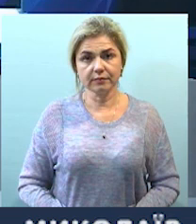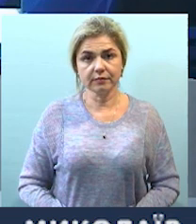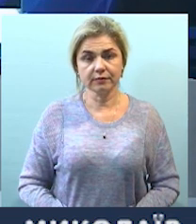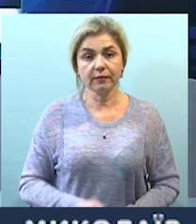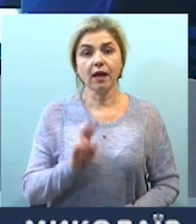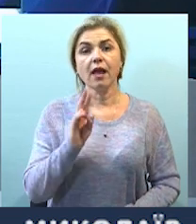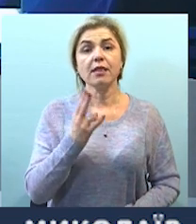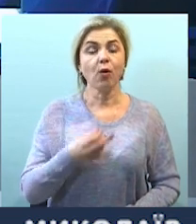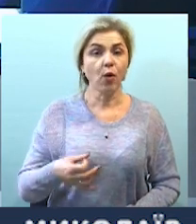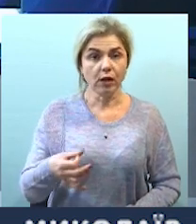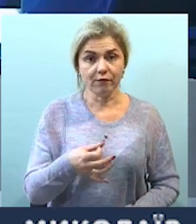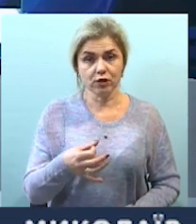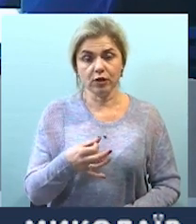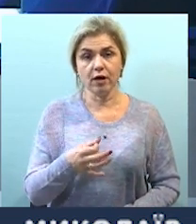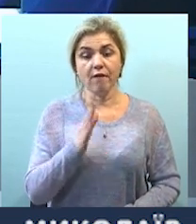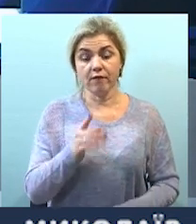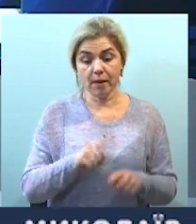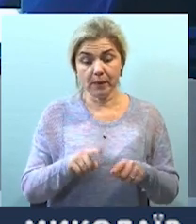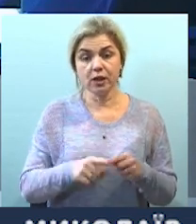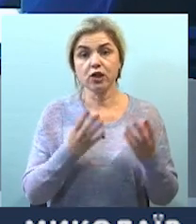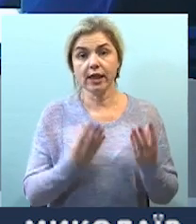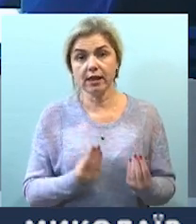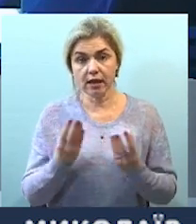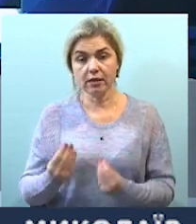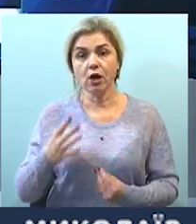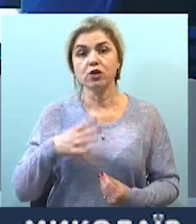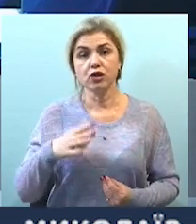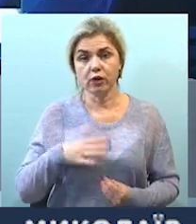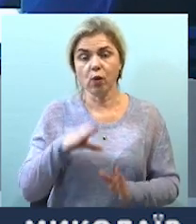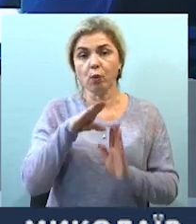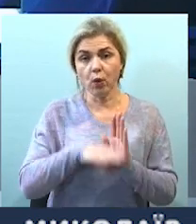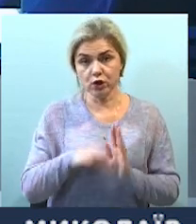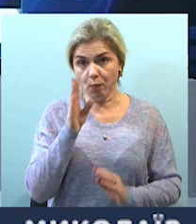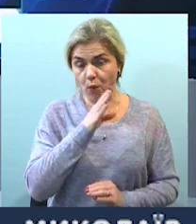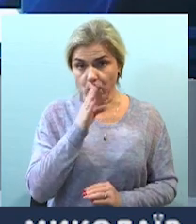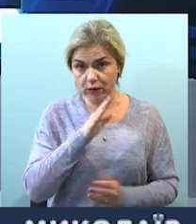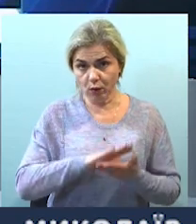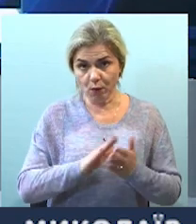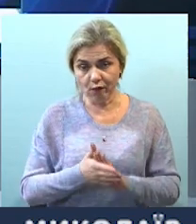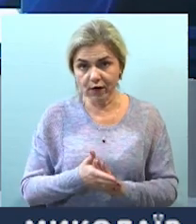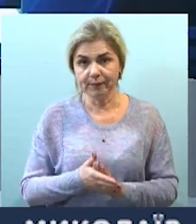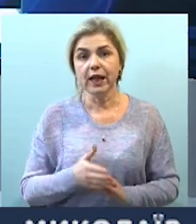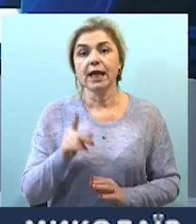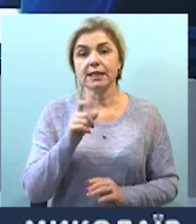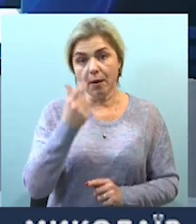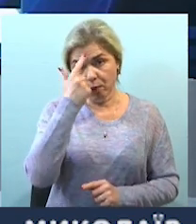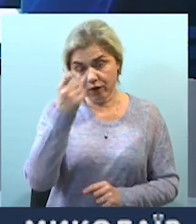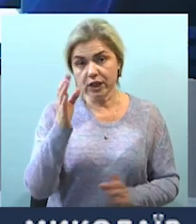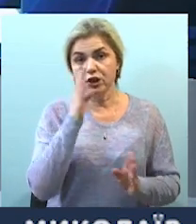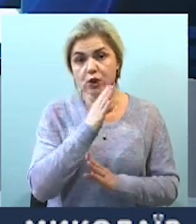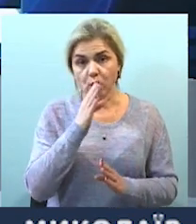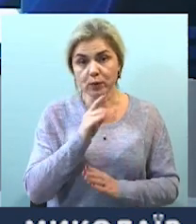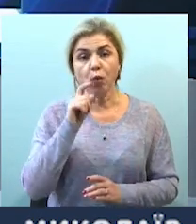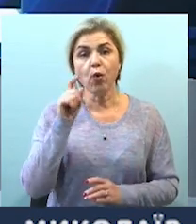На Миколаївщині в найближчі дні очікується погіршення погодних умов. За повідомленням